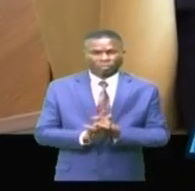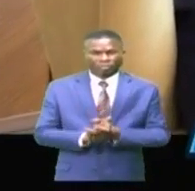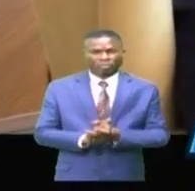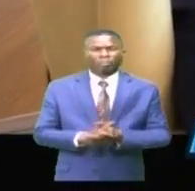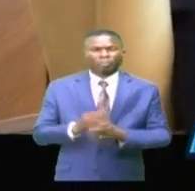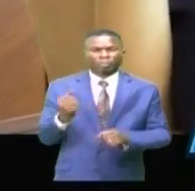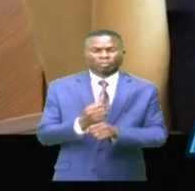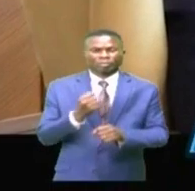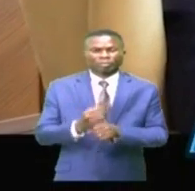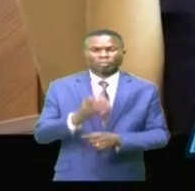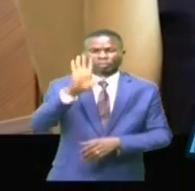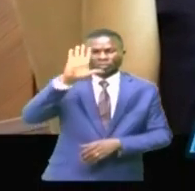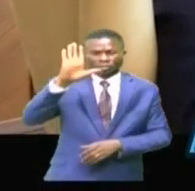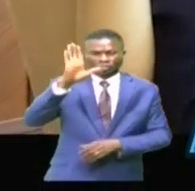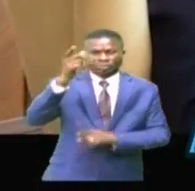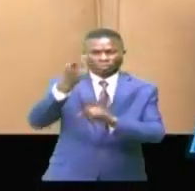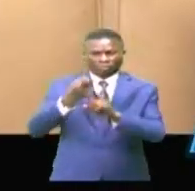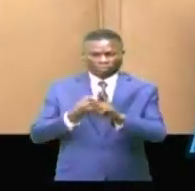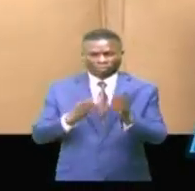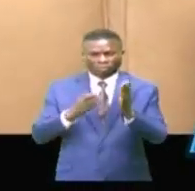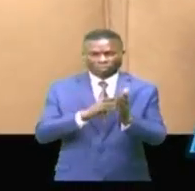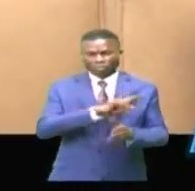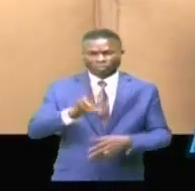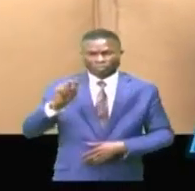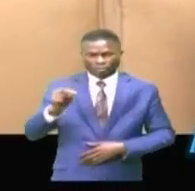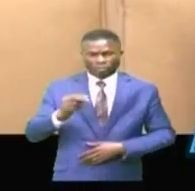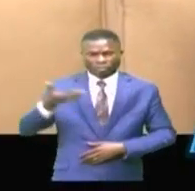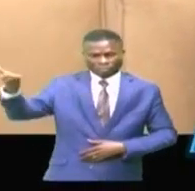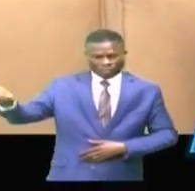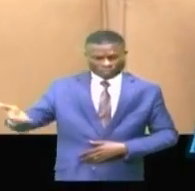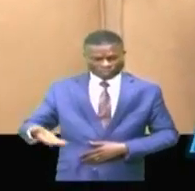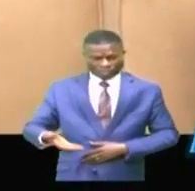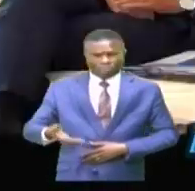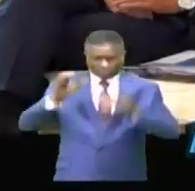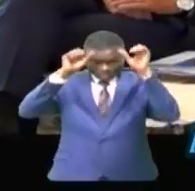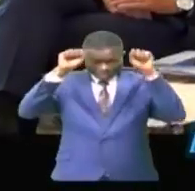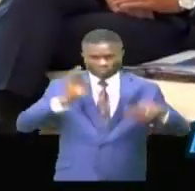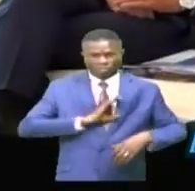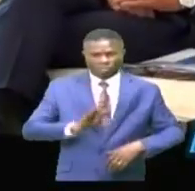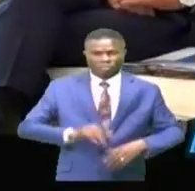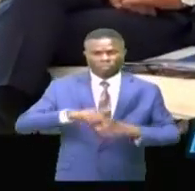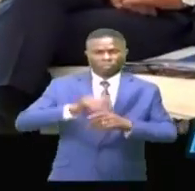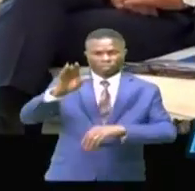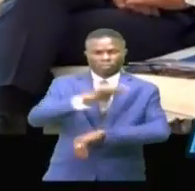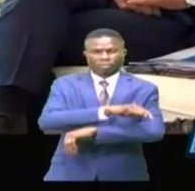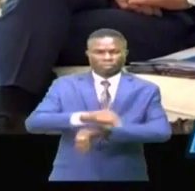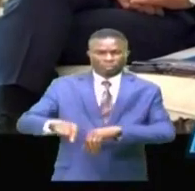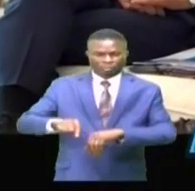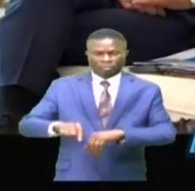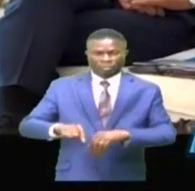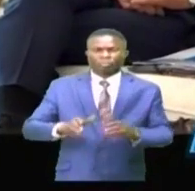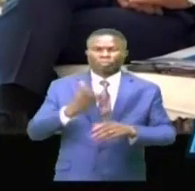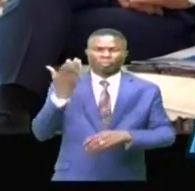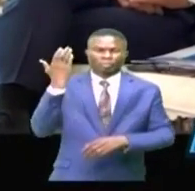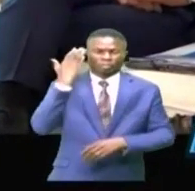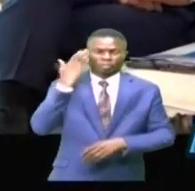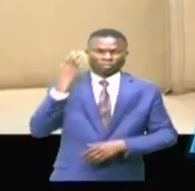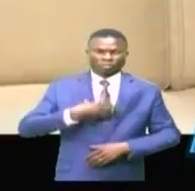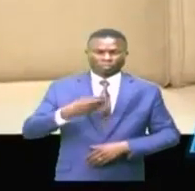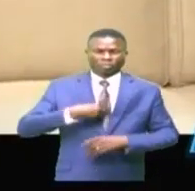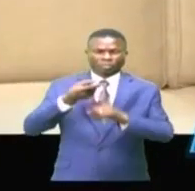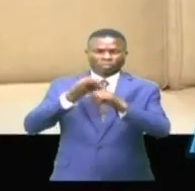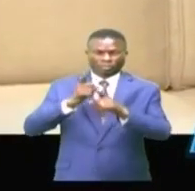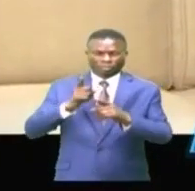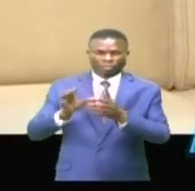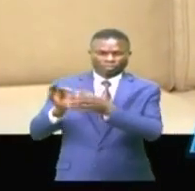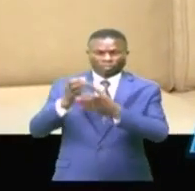mardi 5 septembre 2023 à l'issue de l'audience que le chef de l'État Félix Antoine Tshisekedi combo a accordé à une délégation de la Commission de l'Union